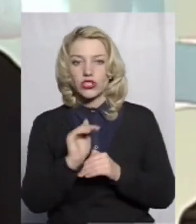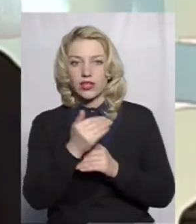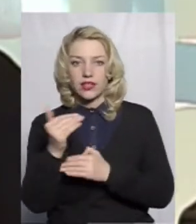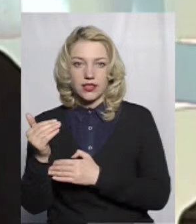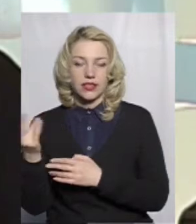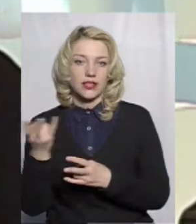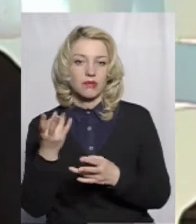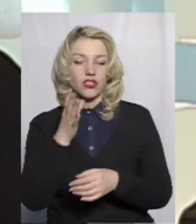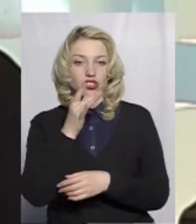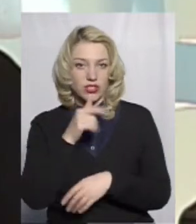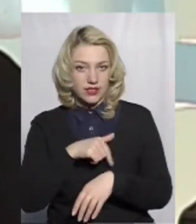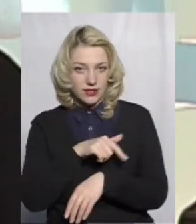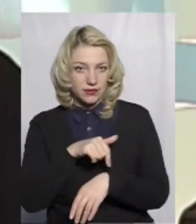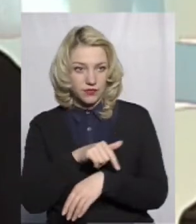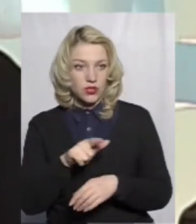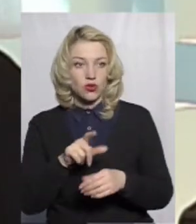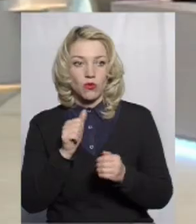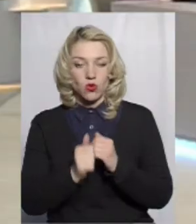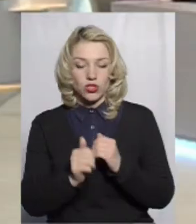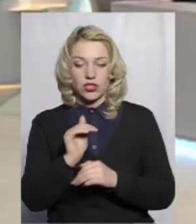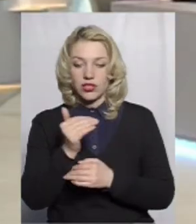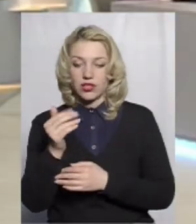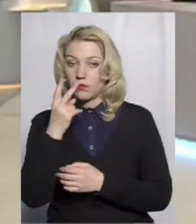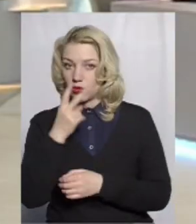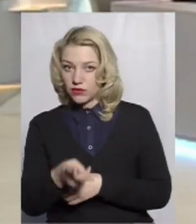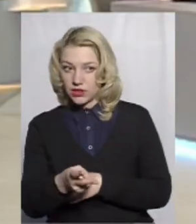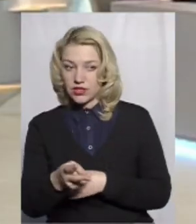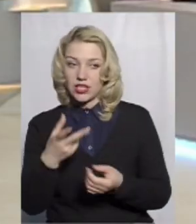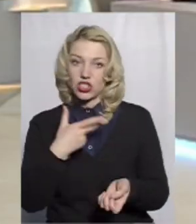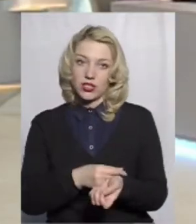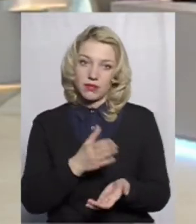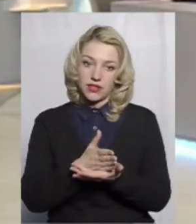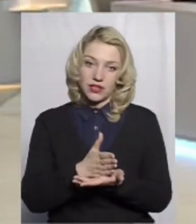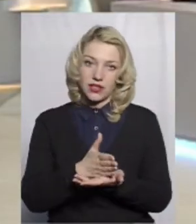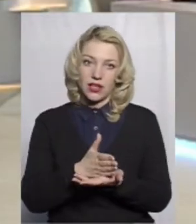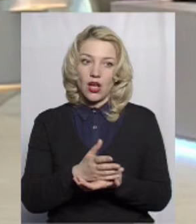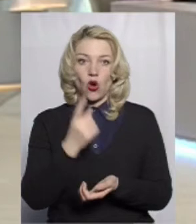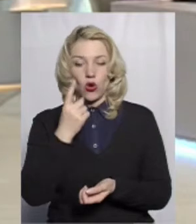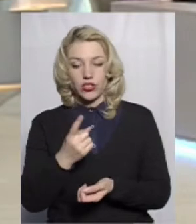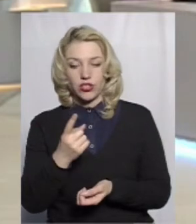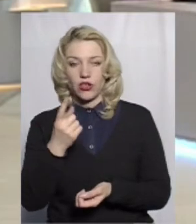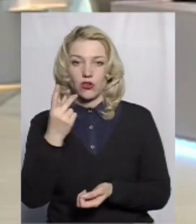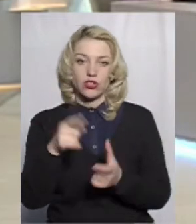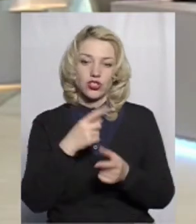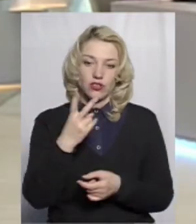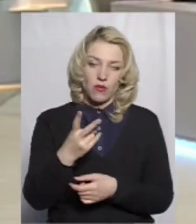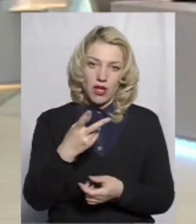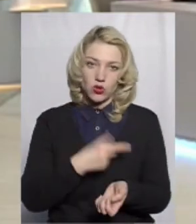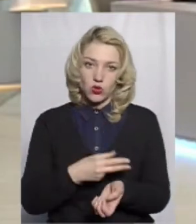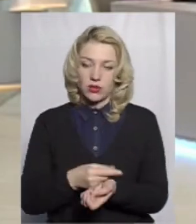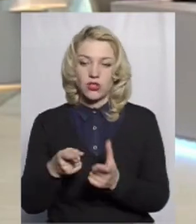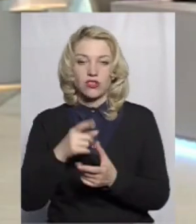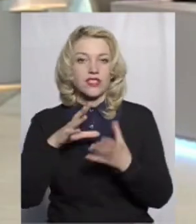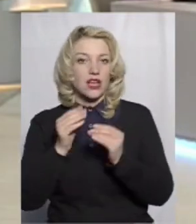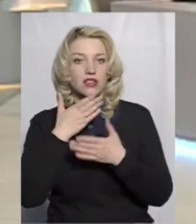це потрібен час. Щоб по кожній дитині подивитись, щеплена вона однією, двома дозами, або взагалі